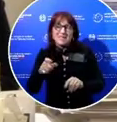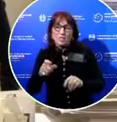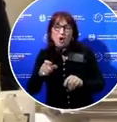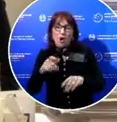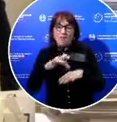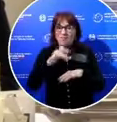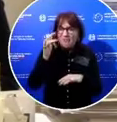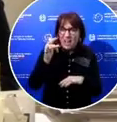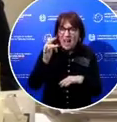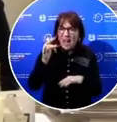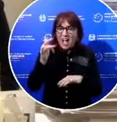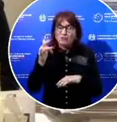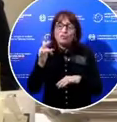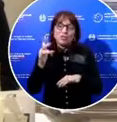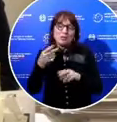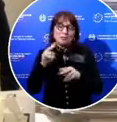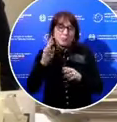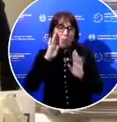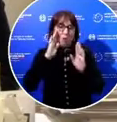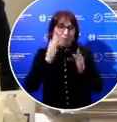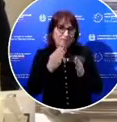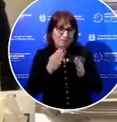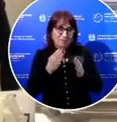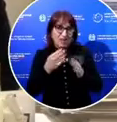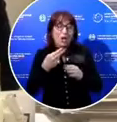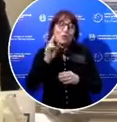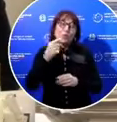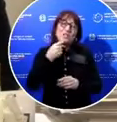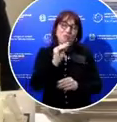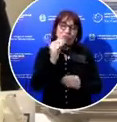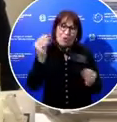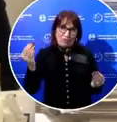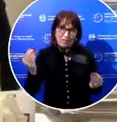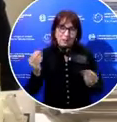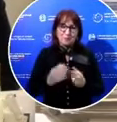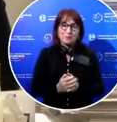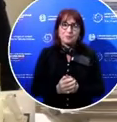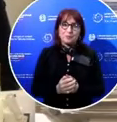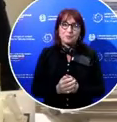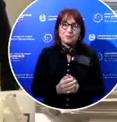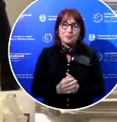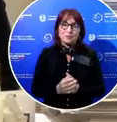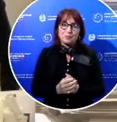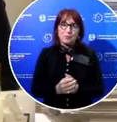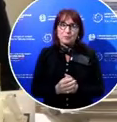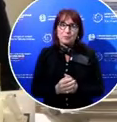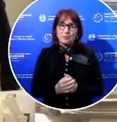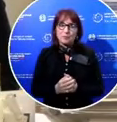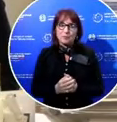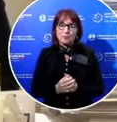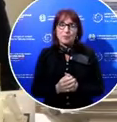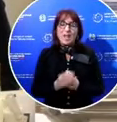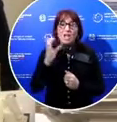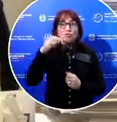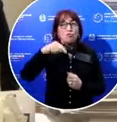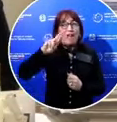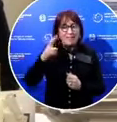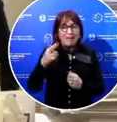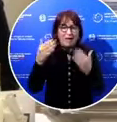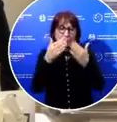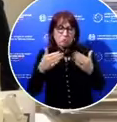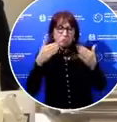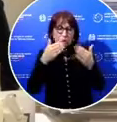vulnerabili e principalmente dei giovani. Uno studio condotto dal CNR sulla